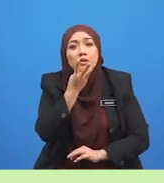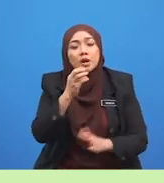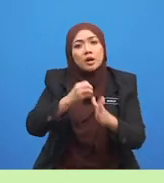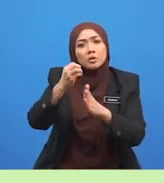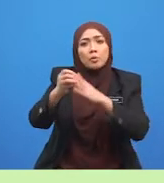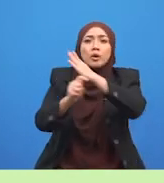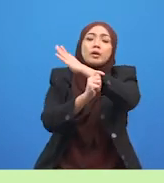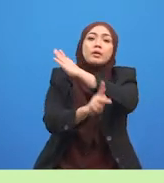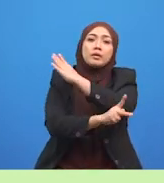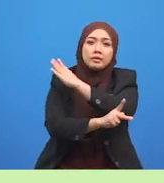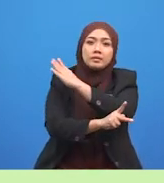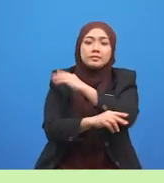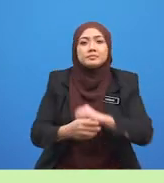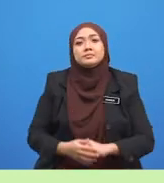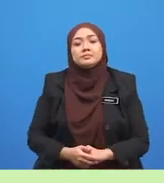Tasik Kenyir.